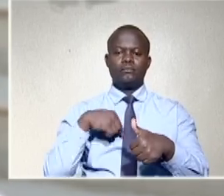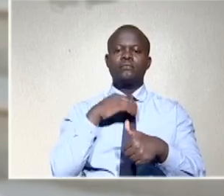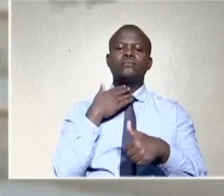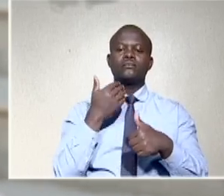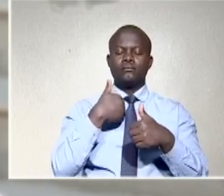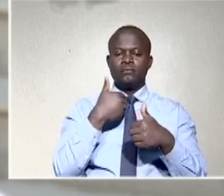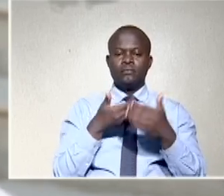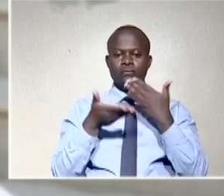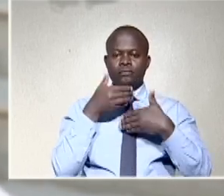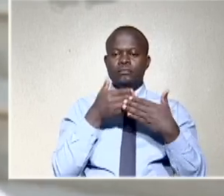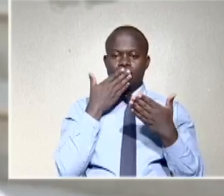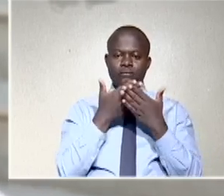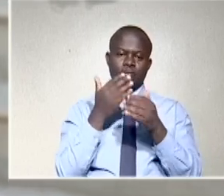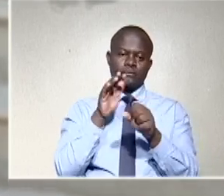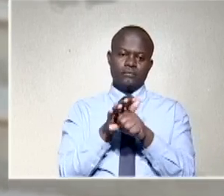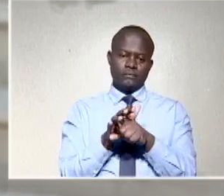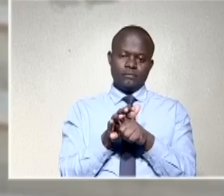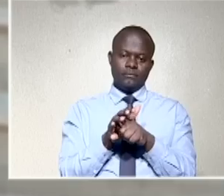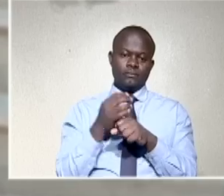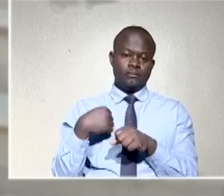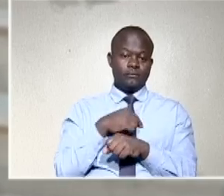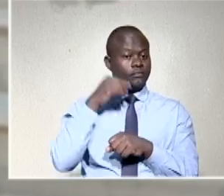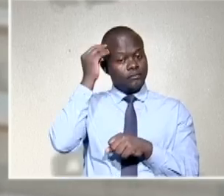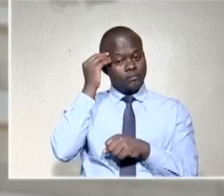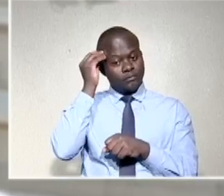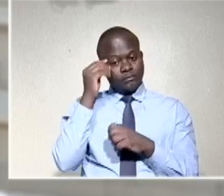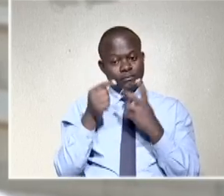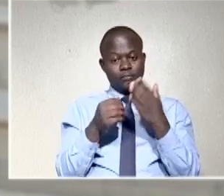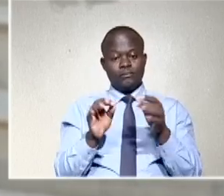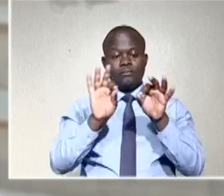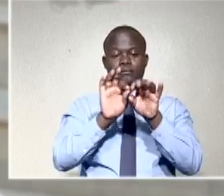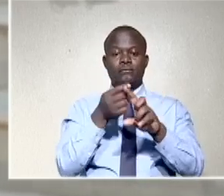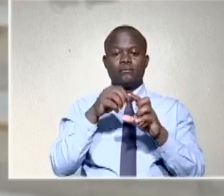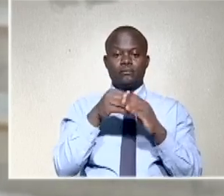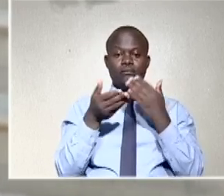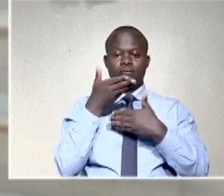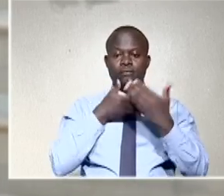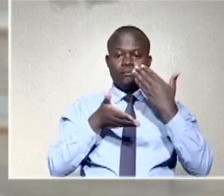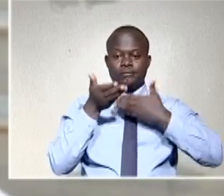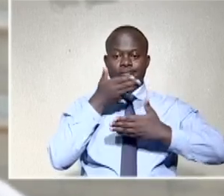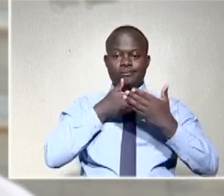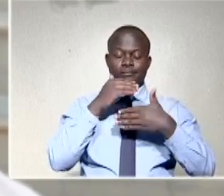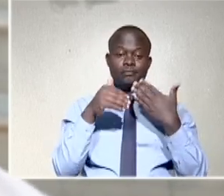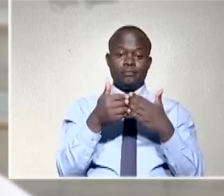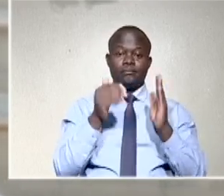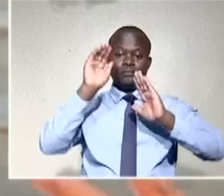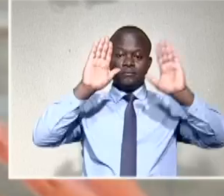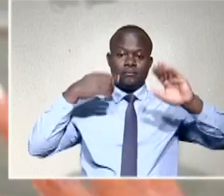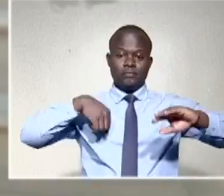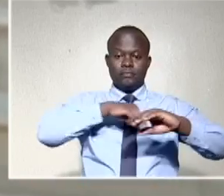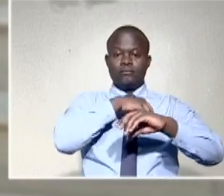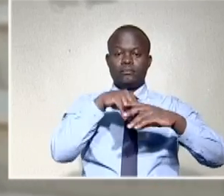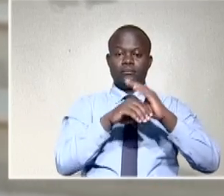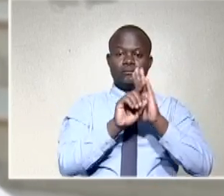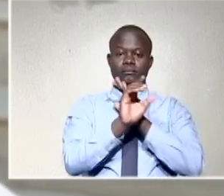ko twagize ibiganiro byiza cyane. Ndatekereza ko ikintu cy'ingenzi umuntu akuye muri iki kiganiro ari uruhare rwacu mu iterambere